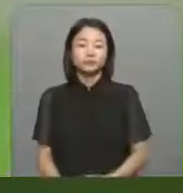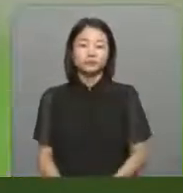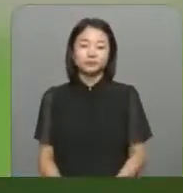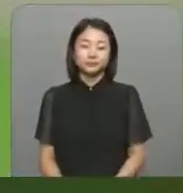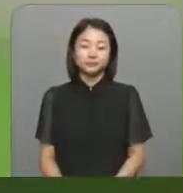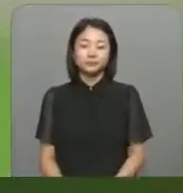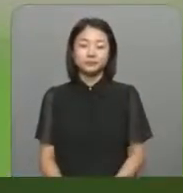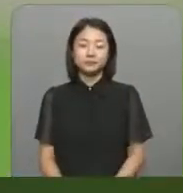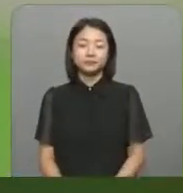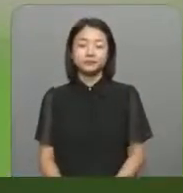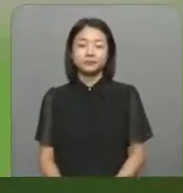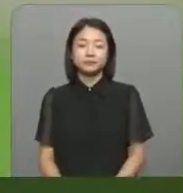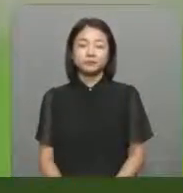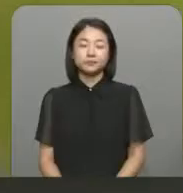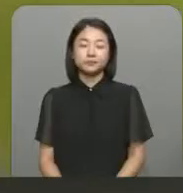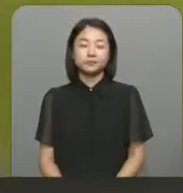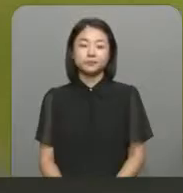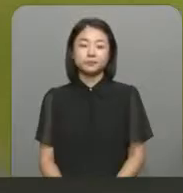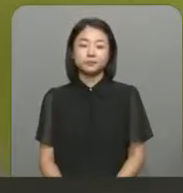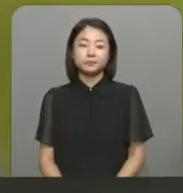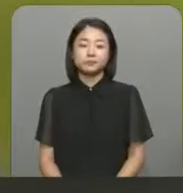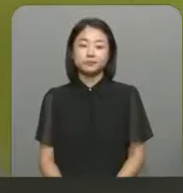기자가 보도합니다.